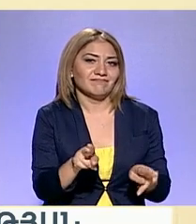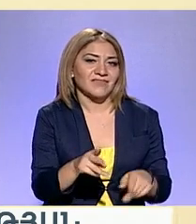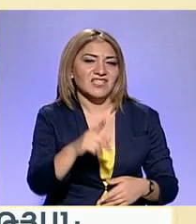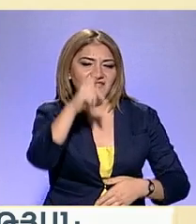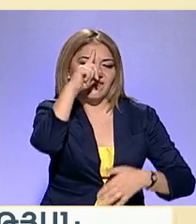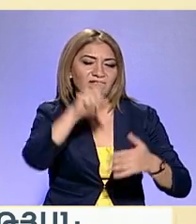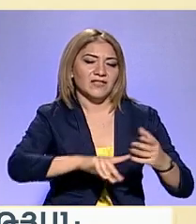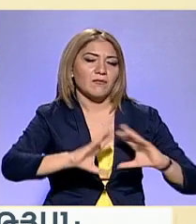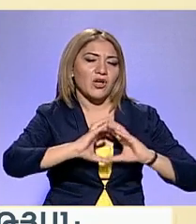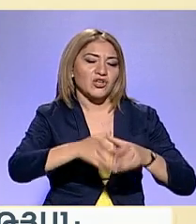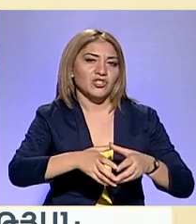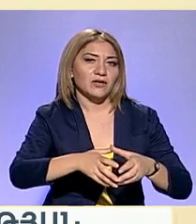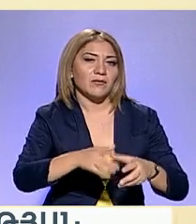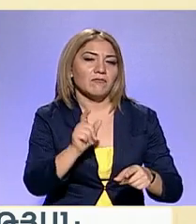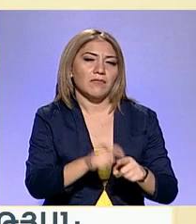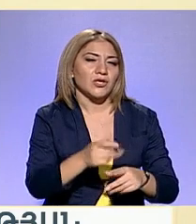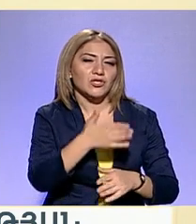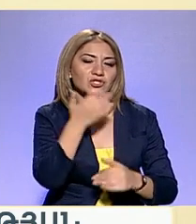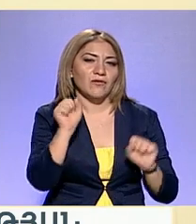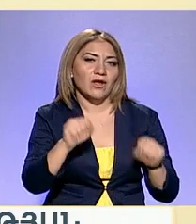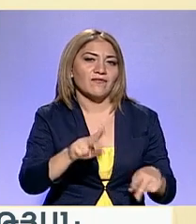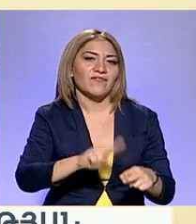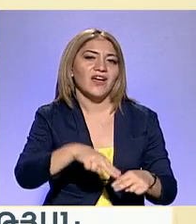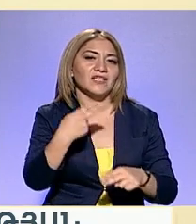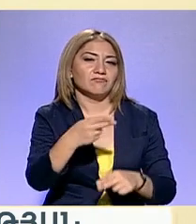աշխարհում չկա մի բան, որով մենք կարող ենք երբևէ ձեզ